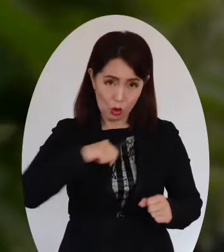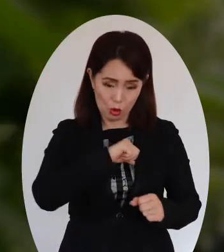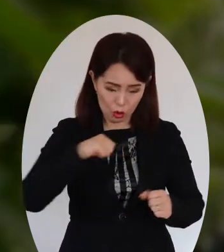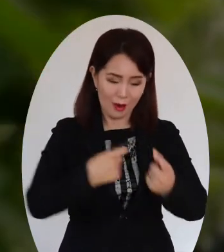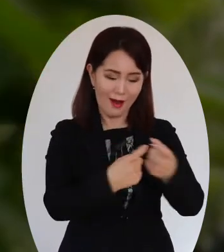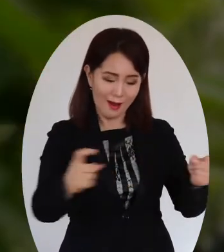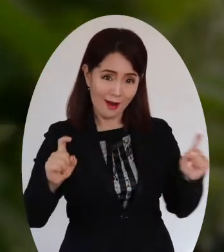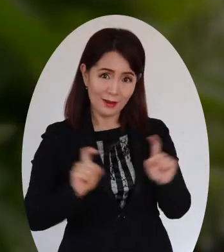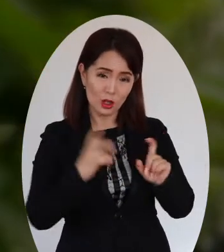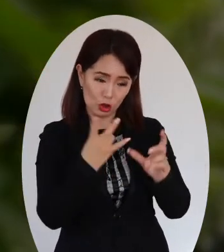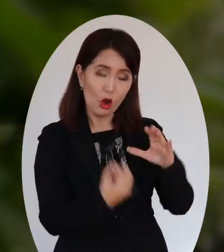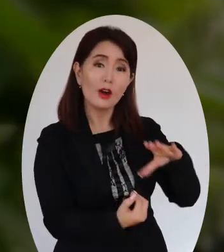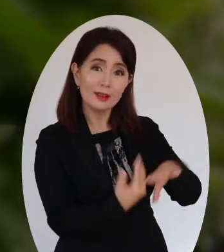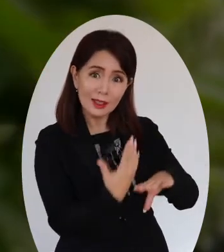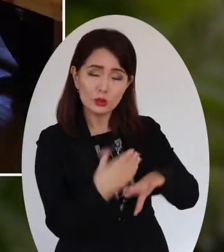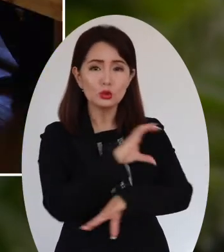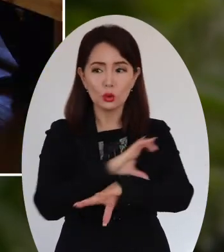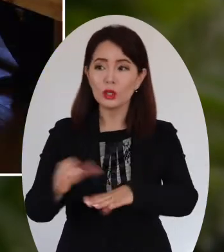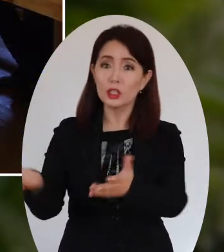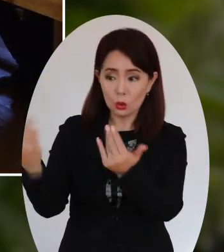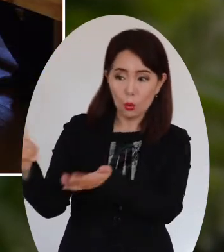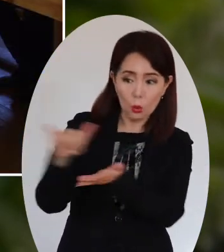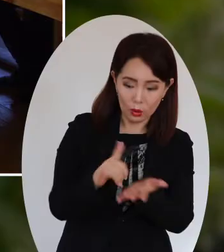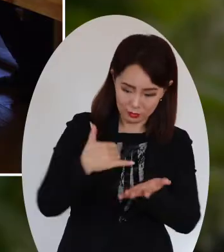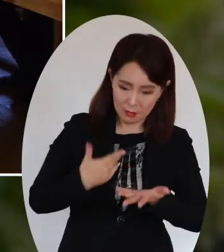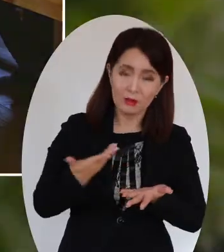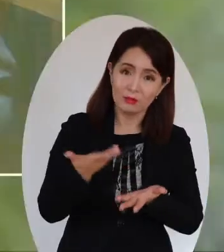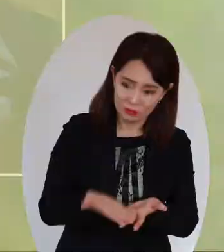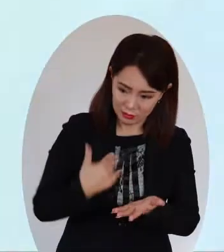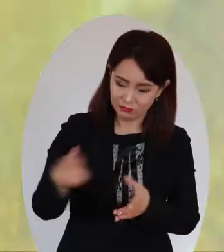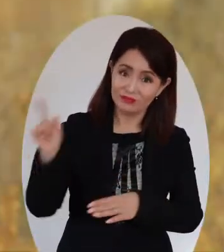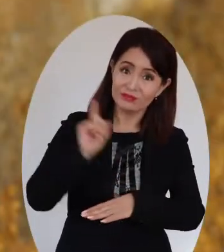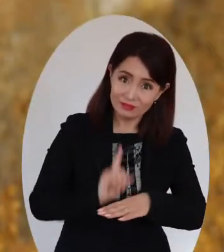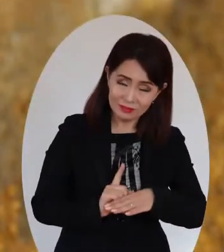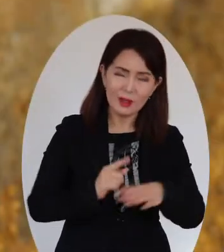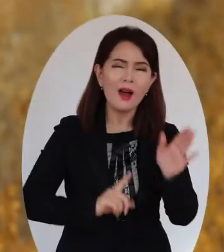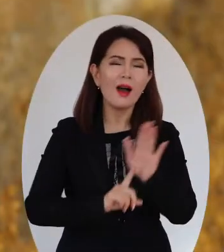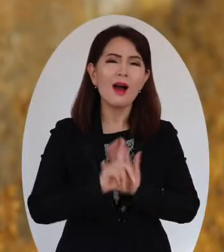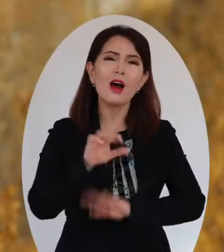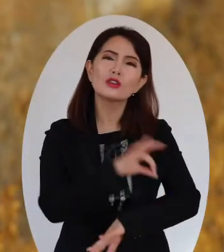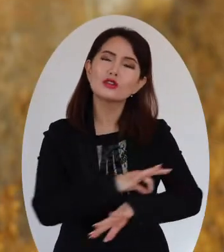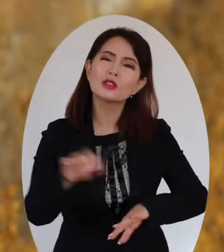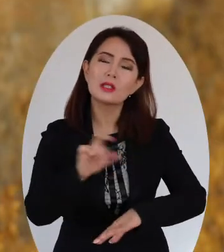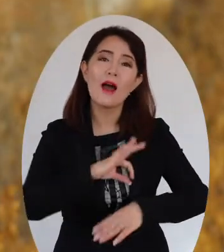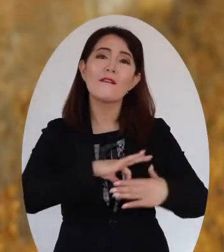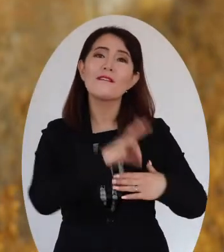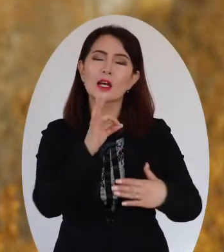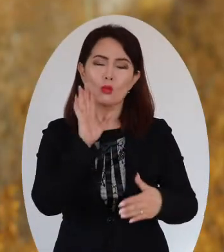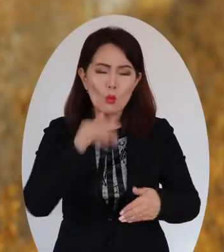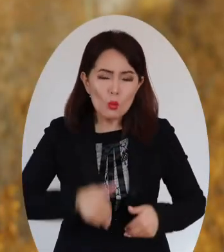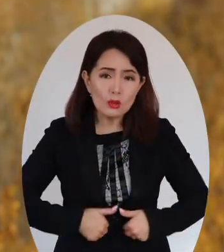энэний сургалтанд ирэхүү гэд ингээд уурсан. Тэгээ энэ төслийг бол анх Францын Өлсгдөнгийн эсрэг гэсэн